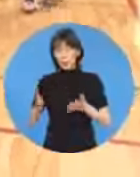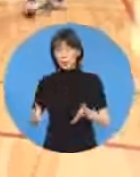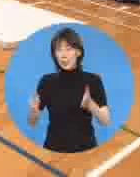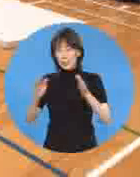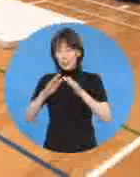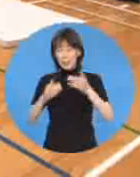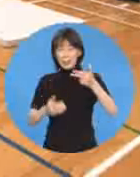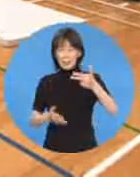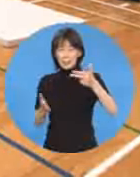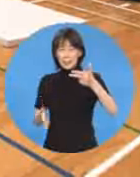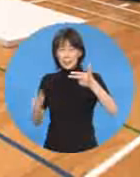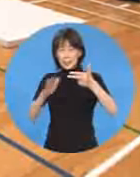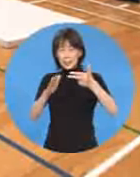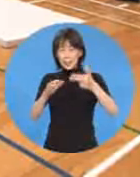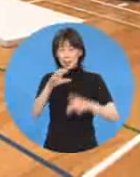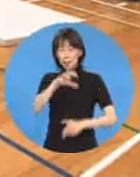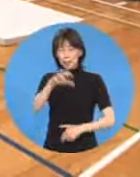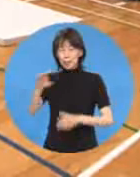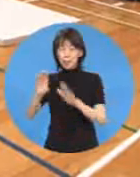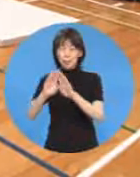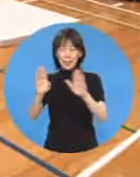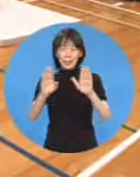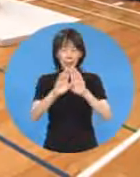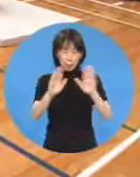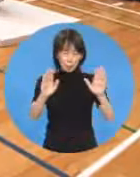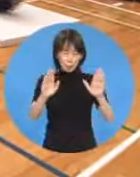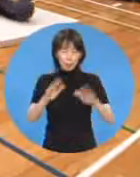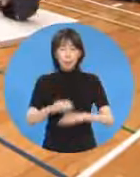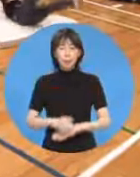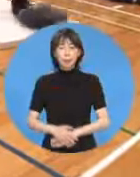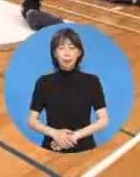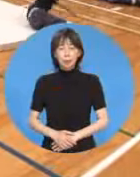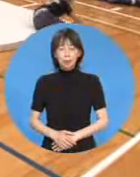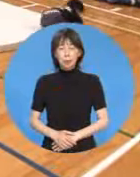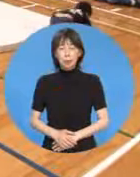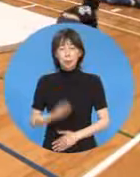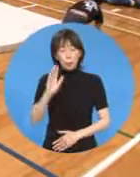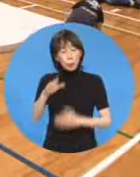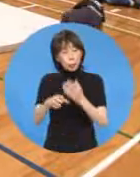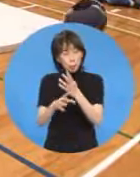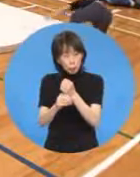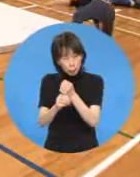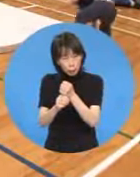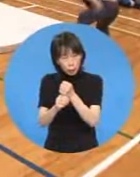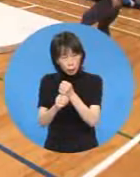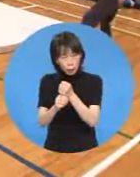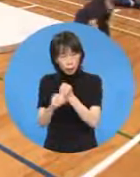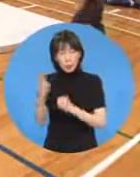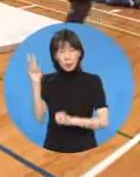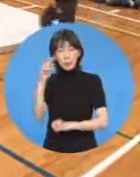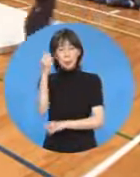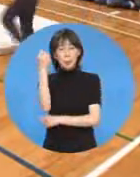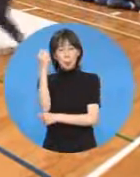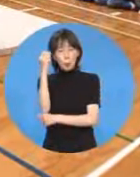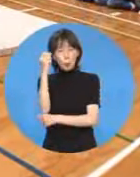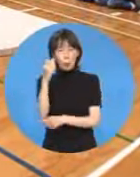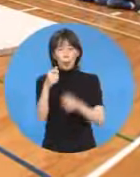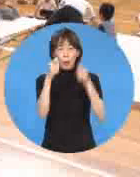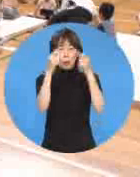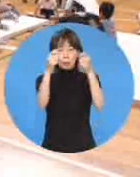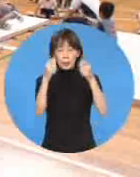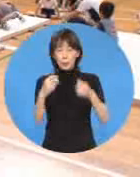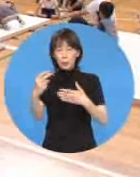運動場など区の各スポーツ施設で開催しています今後の予定などは後方